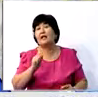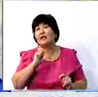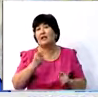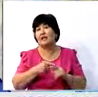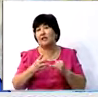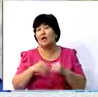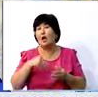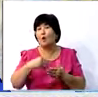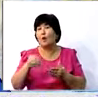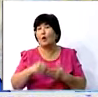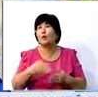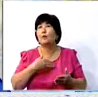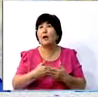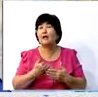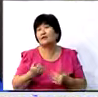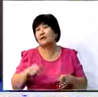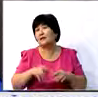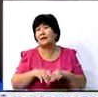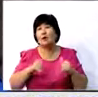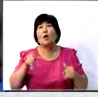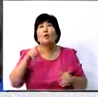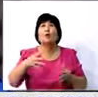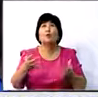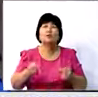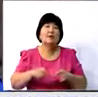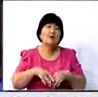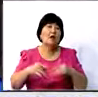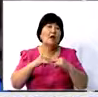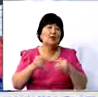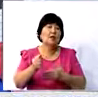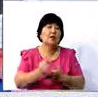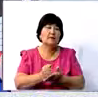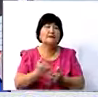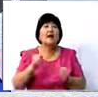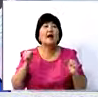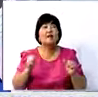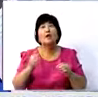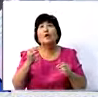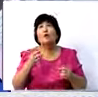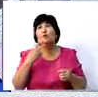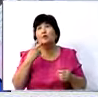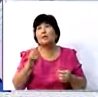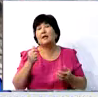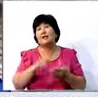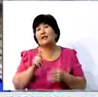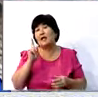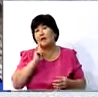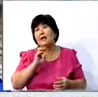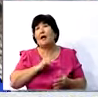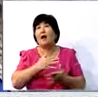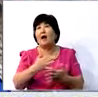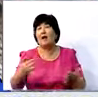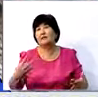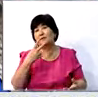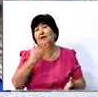земли. Покупательская активность зашкаливала. Люди брали и на стол, и запастись на зиму. Еще бы, ведь и цены приемлемые, и ассортимент